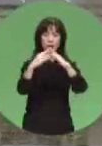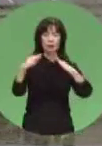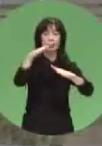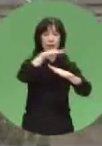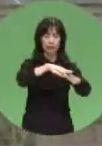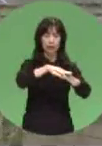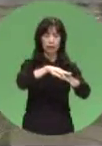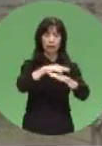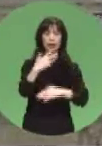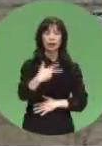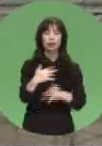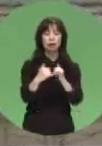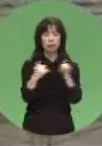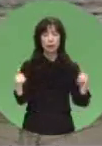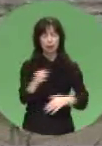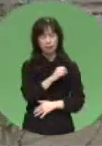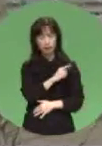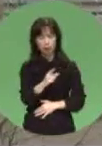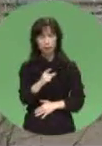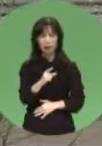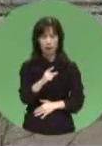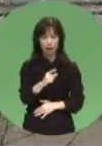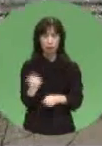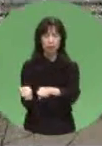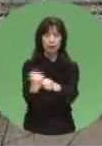ることが期待されています。